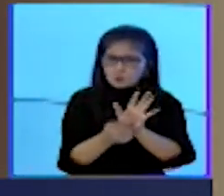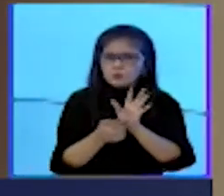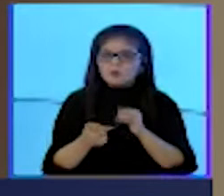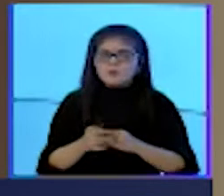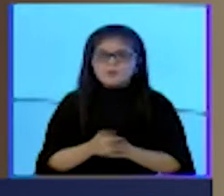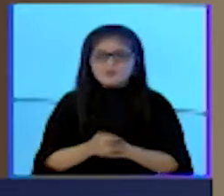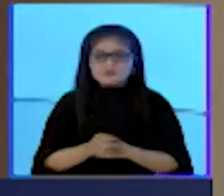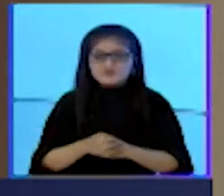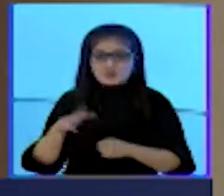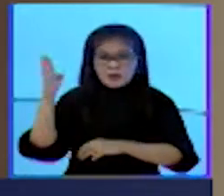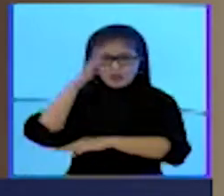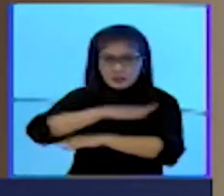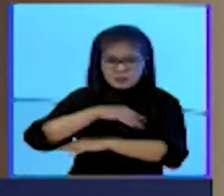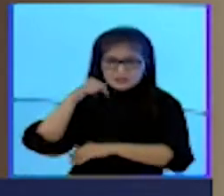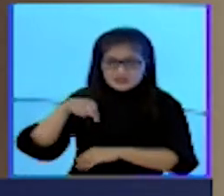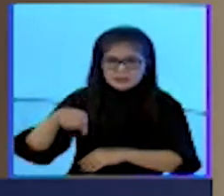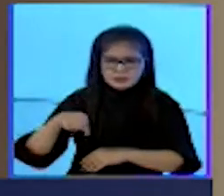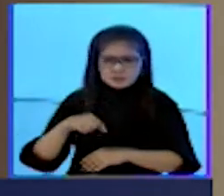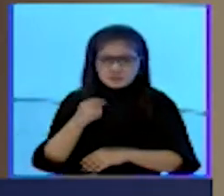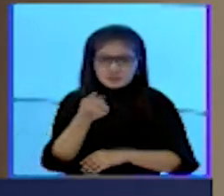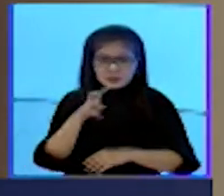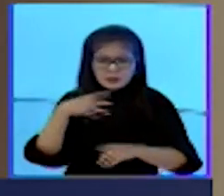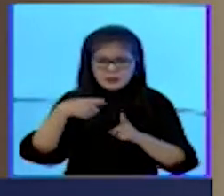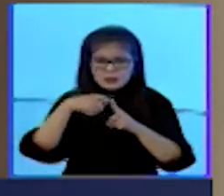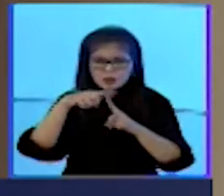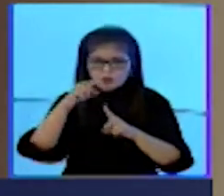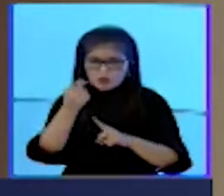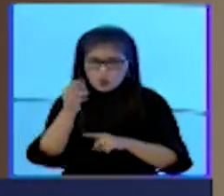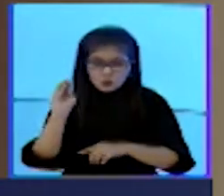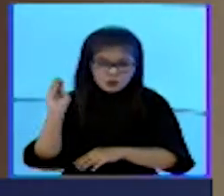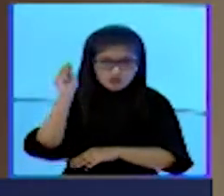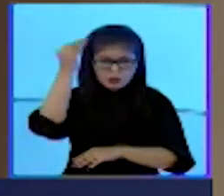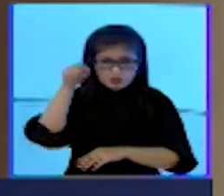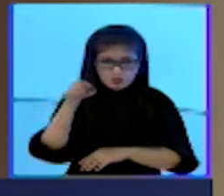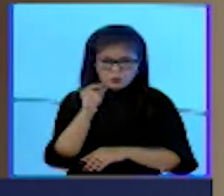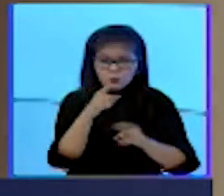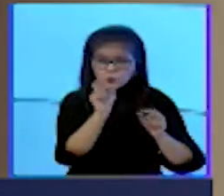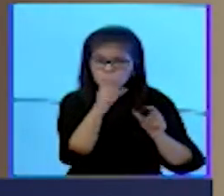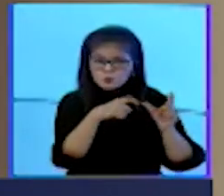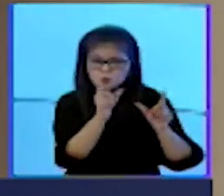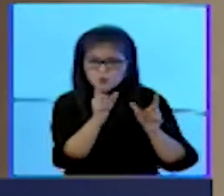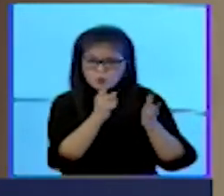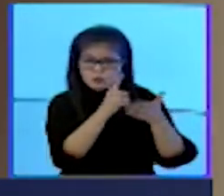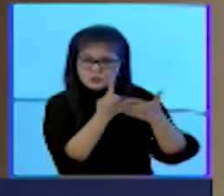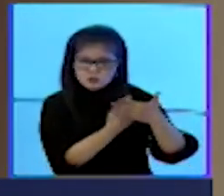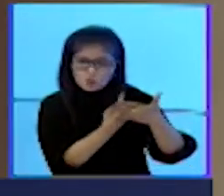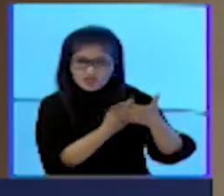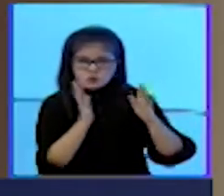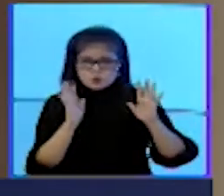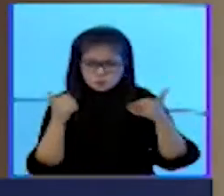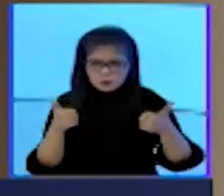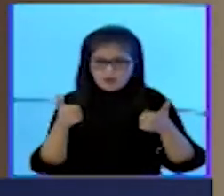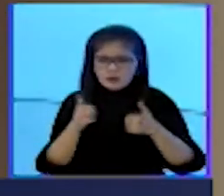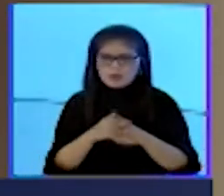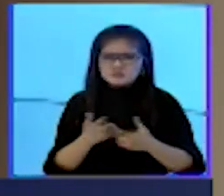Sampai hari ini, Rektor USU telah melakukan isolasi mandiri di mana